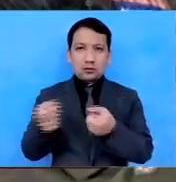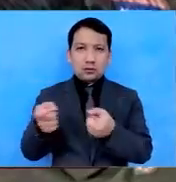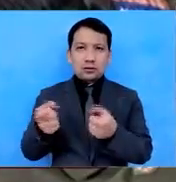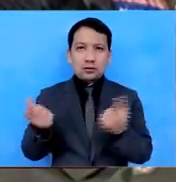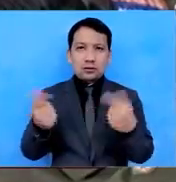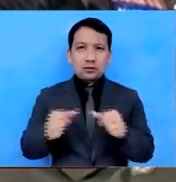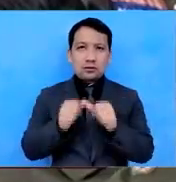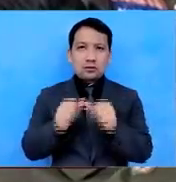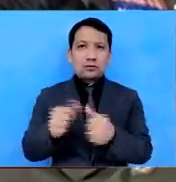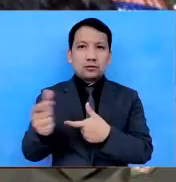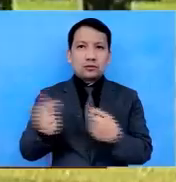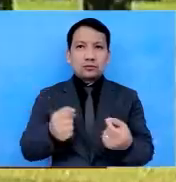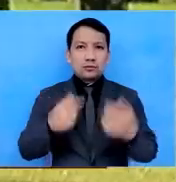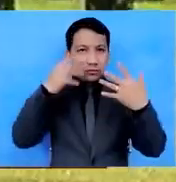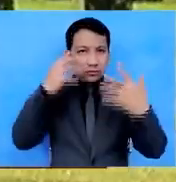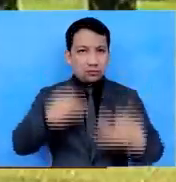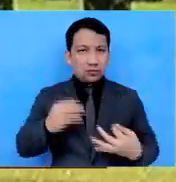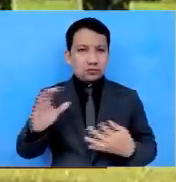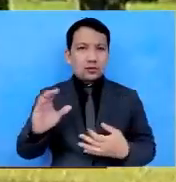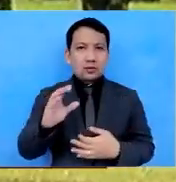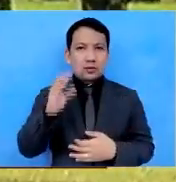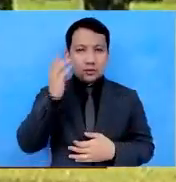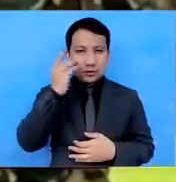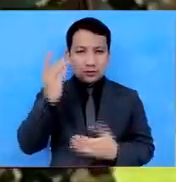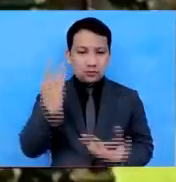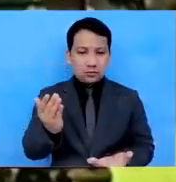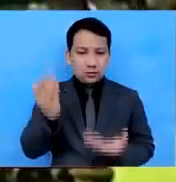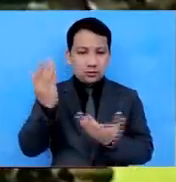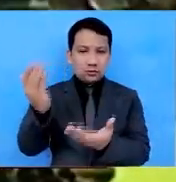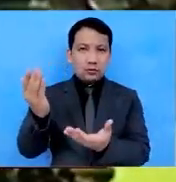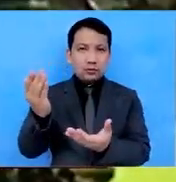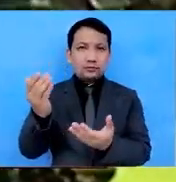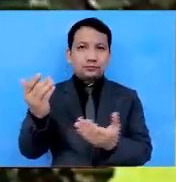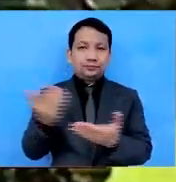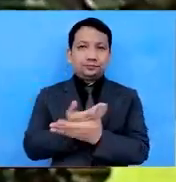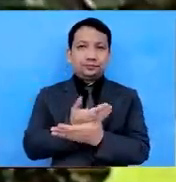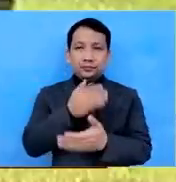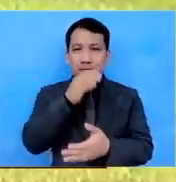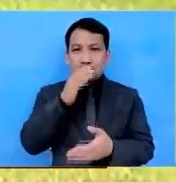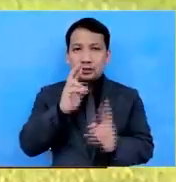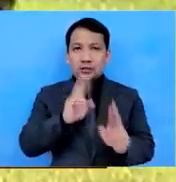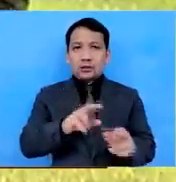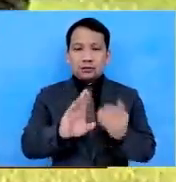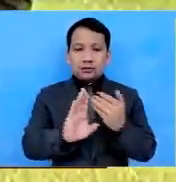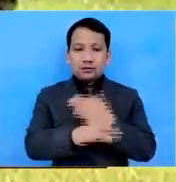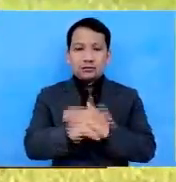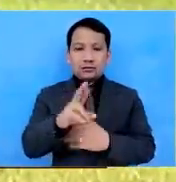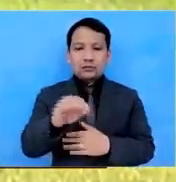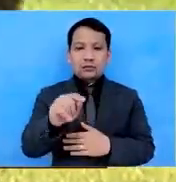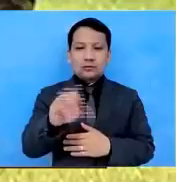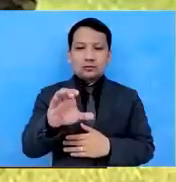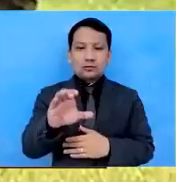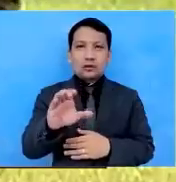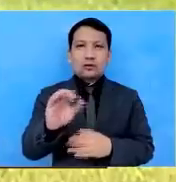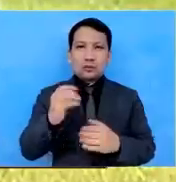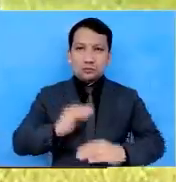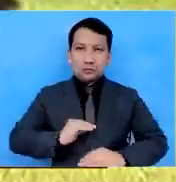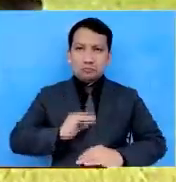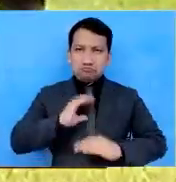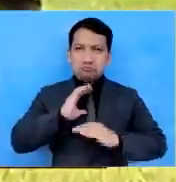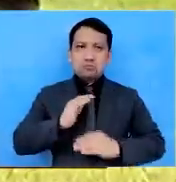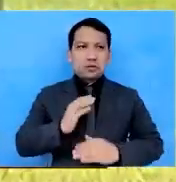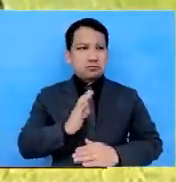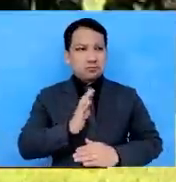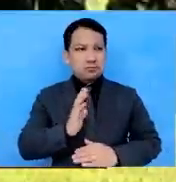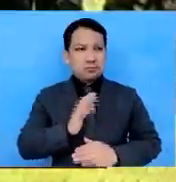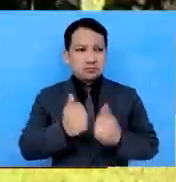nito. Desidido naman si De La Rosa na irekomenda sa ilalabas na committee report ang pagbabalik ng ROTC. Kumpiyansa din daw siyang makakalusot